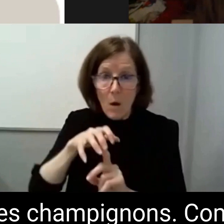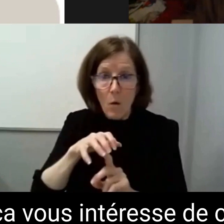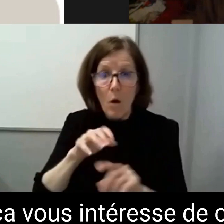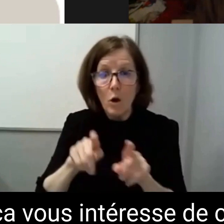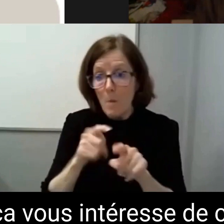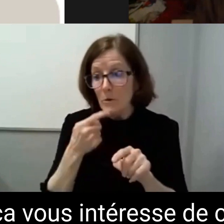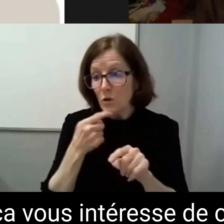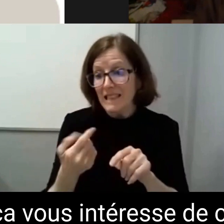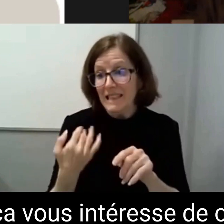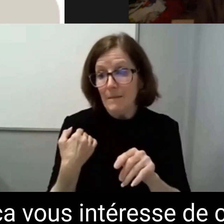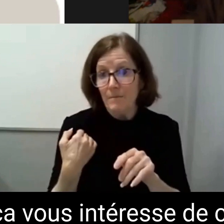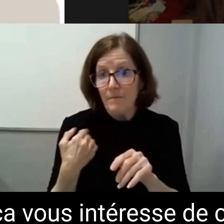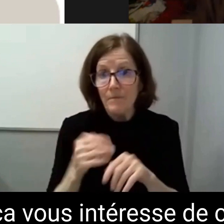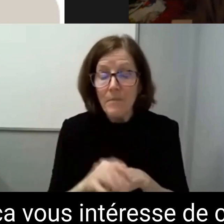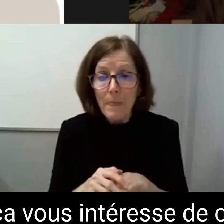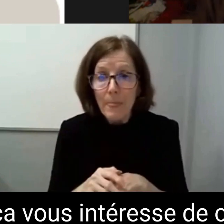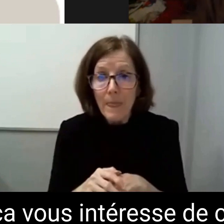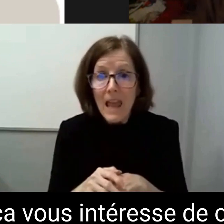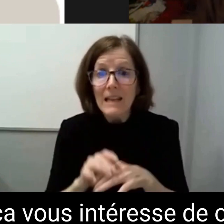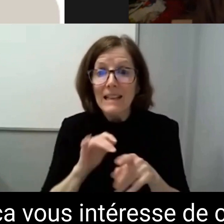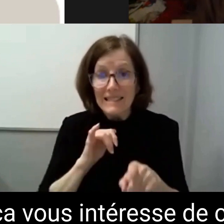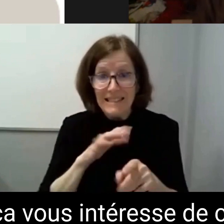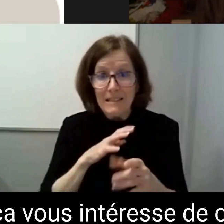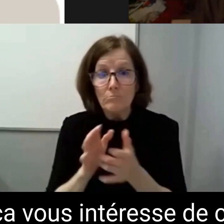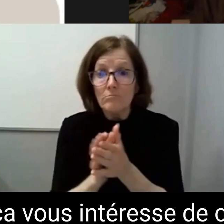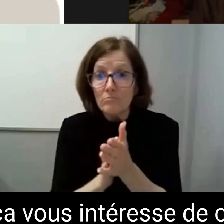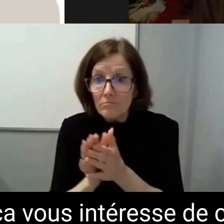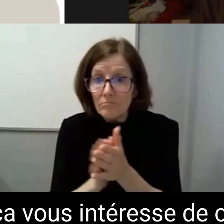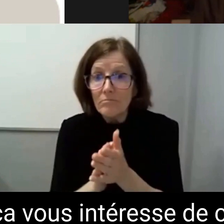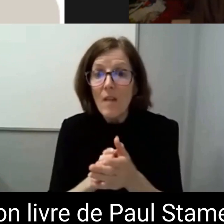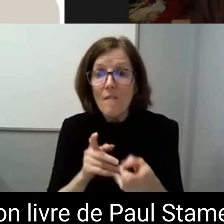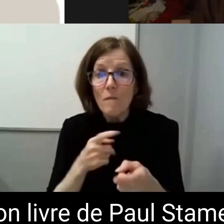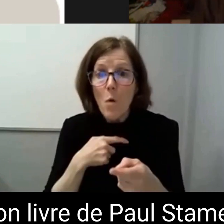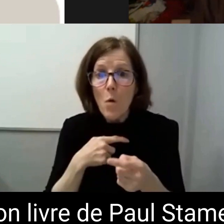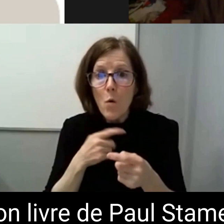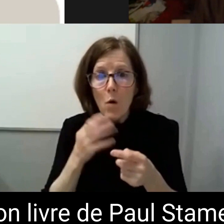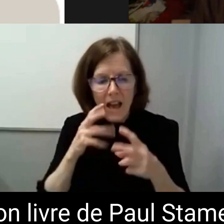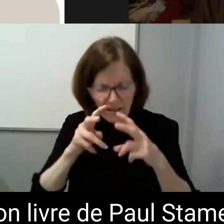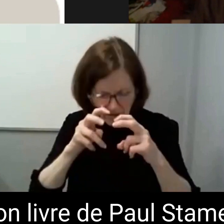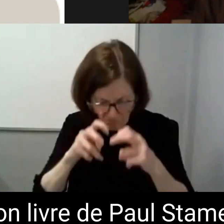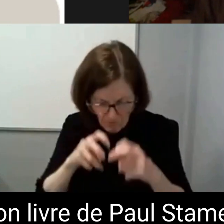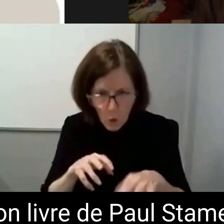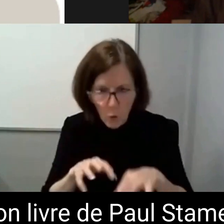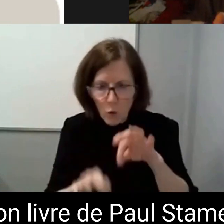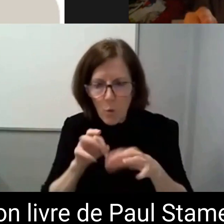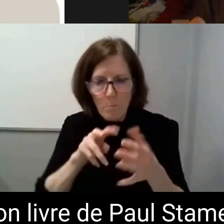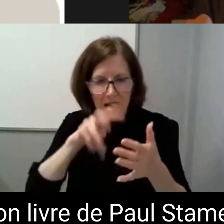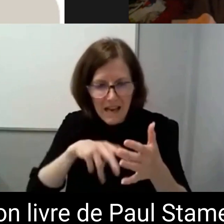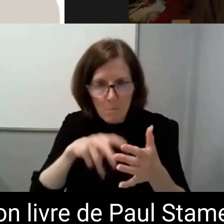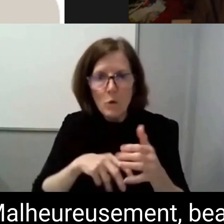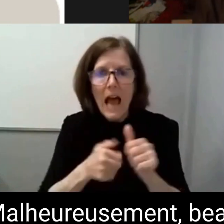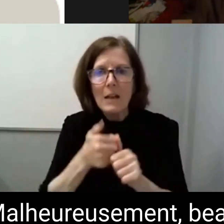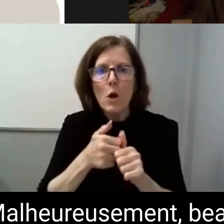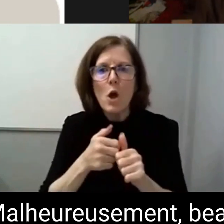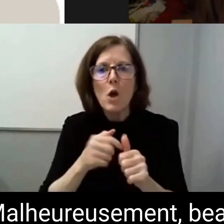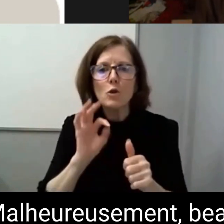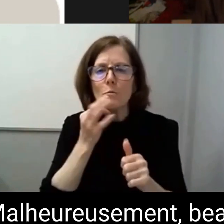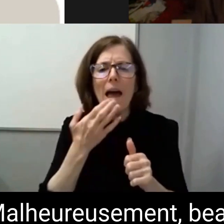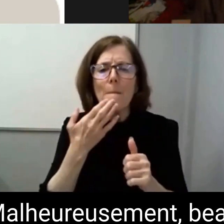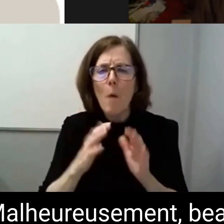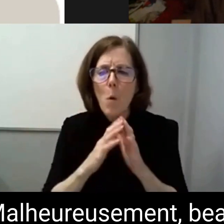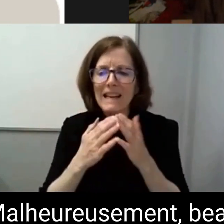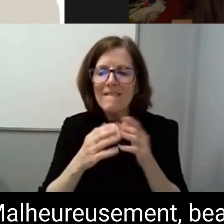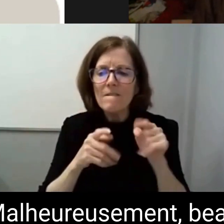disais, si ça vous intéresse de creuser davantage, il y a un super bon livre de Paul Stamets. Je pourrais vous écrire le